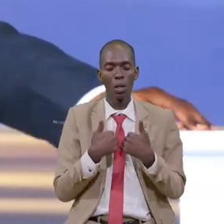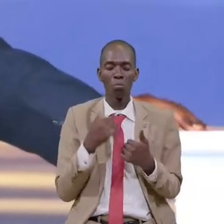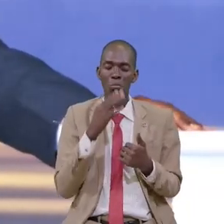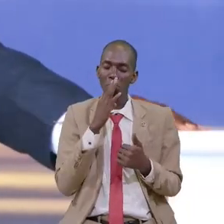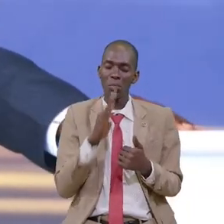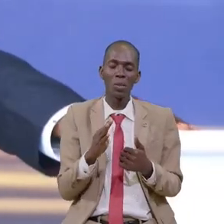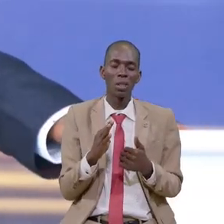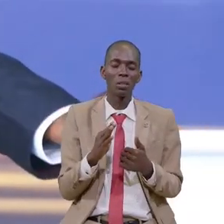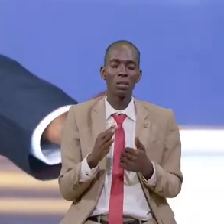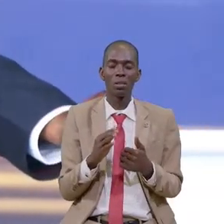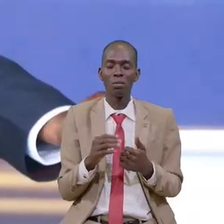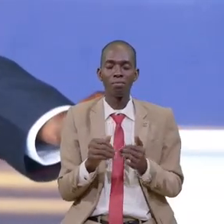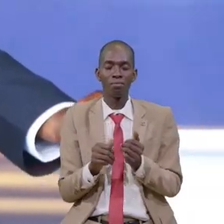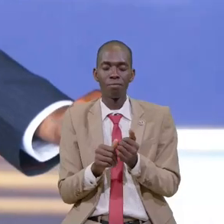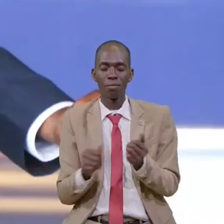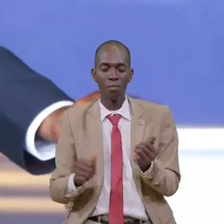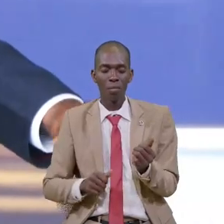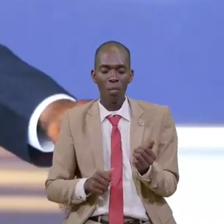qui avait des retards